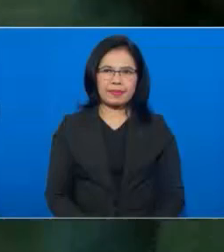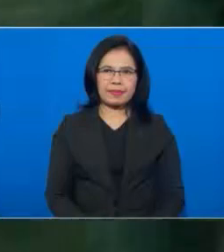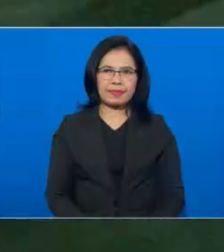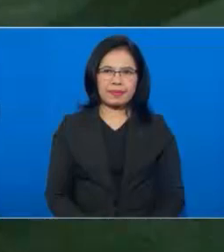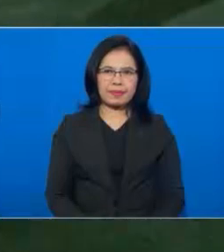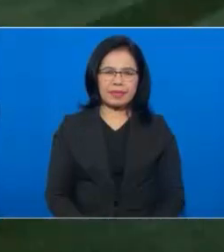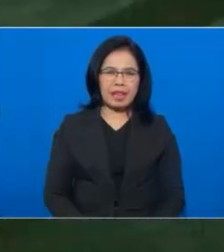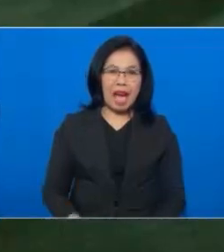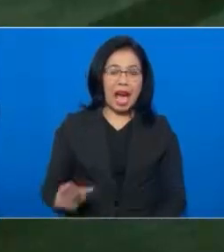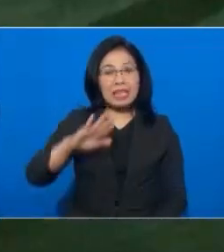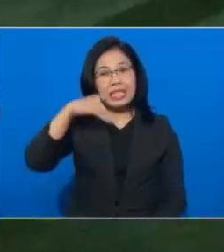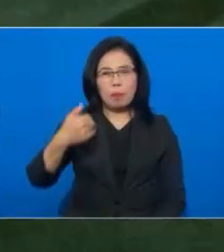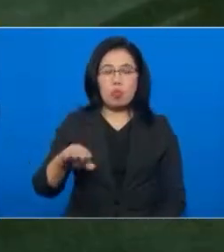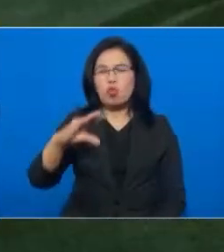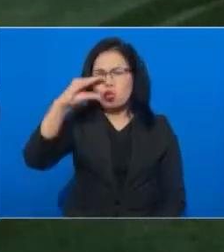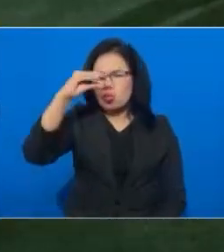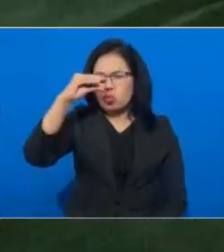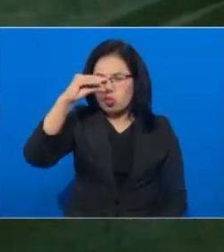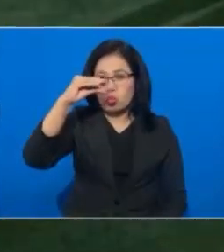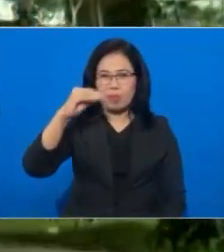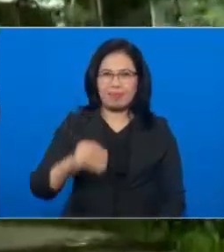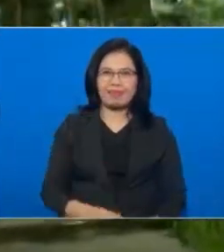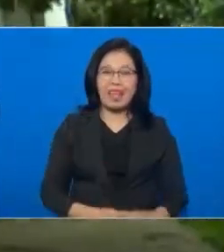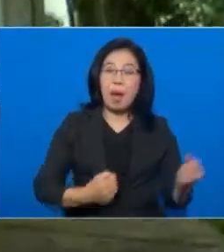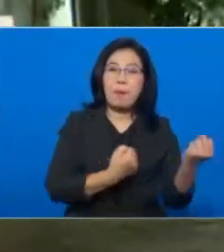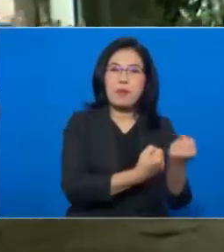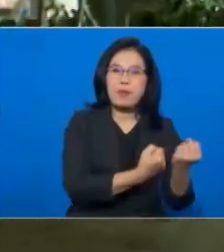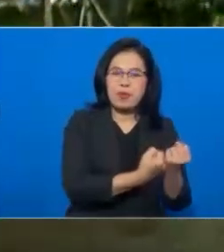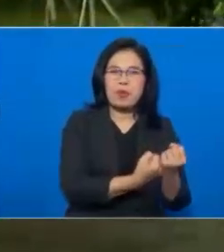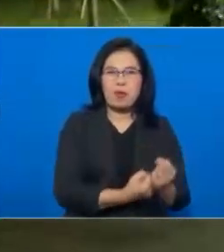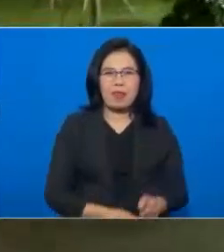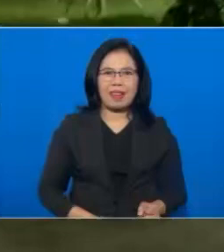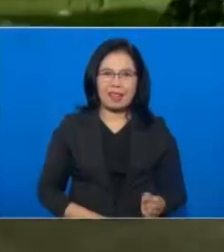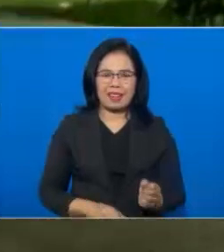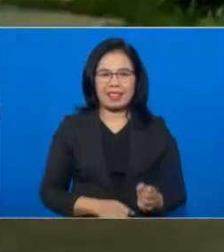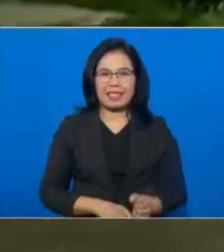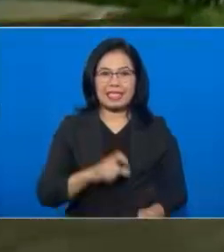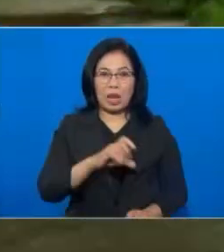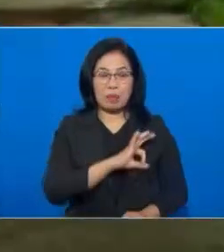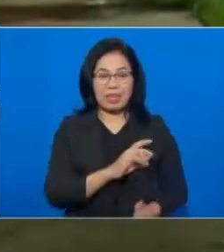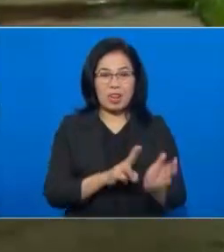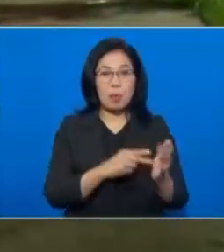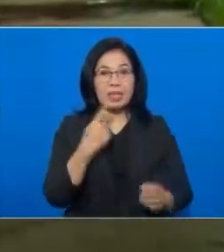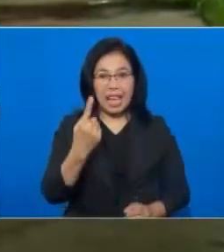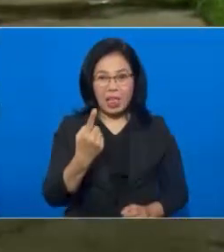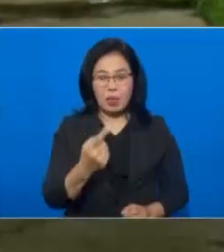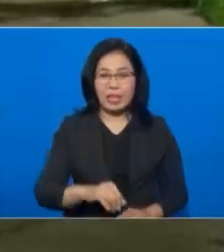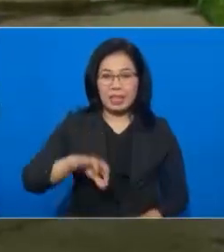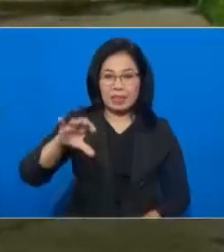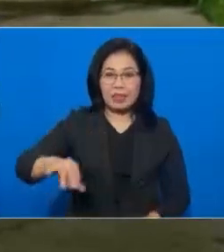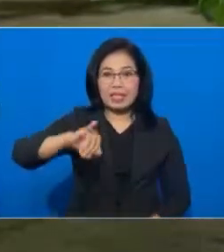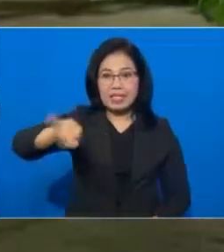Sejak Sabtu subuh, ribuan pendukung paslon nomor urut 1 Anies Caimin memenuhi kawasan Jakarta International Stadium di Jakarta Utara.